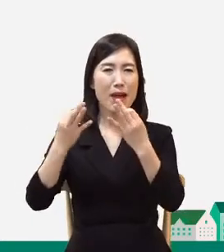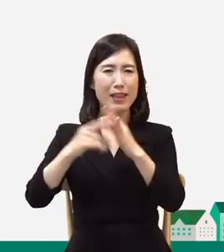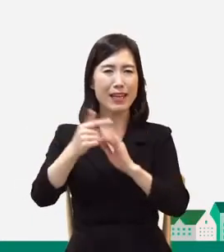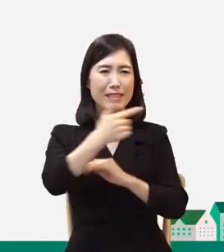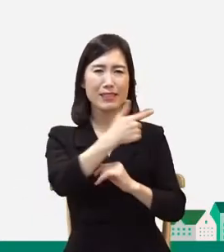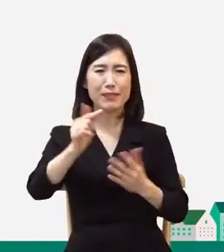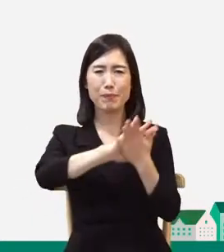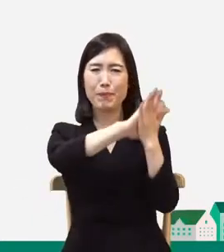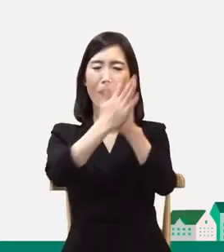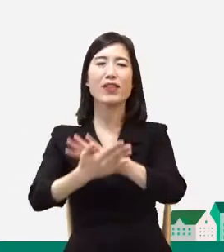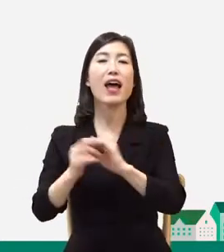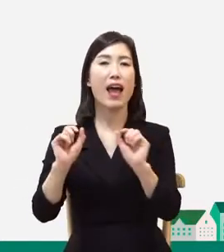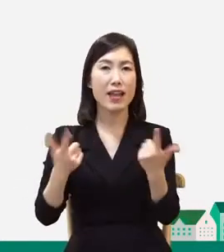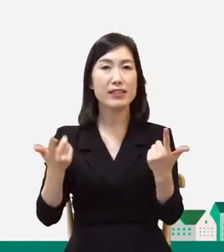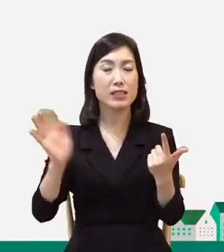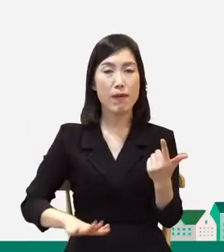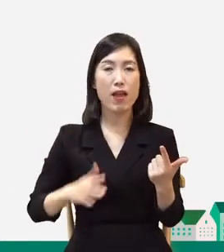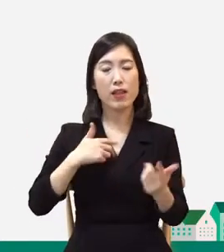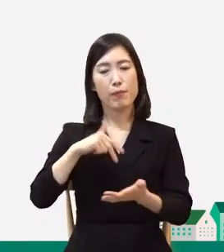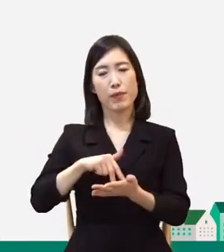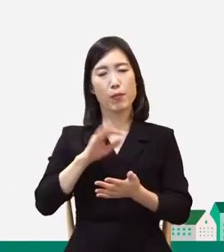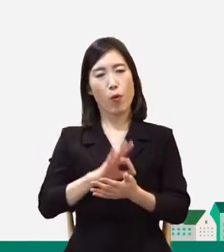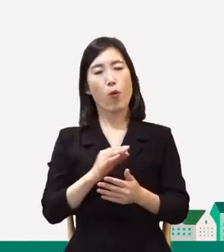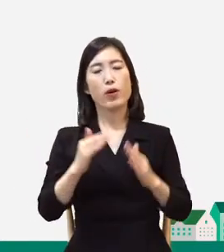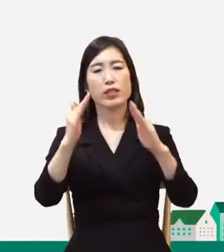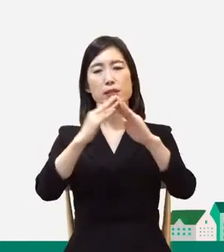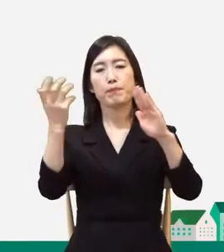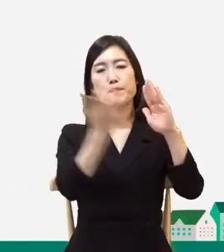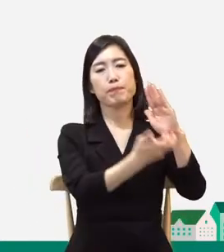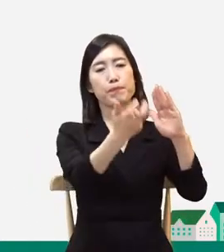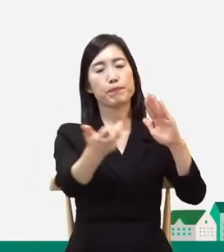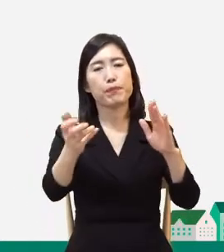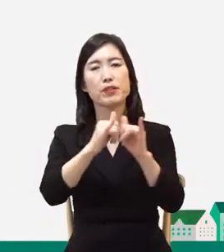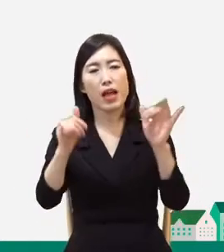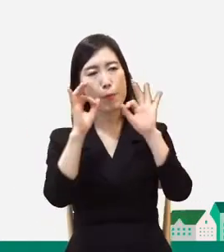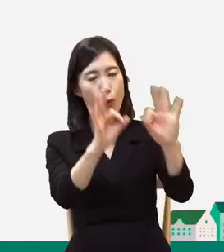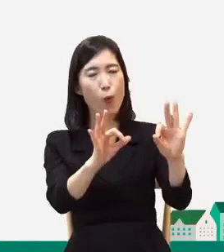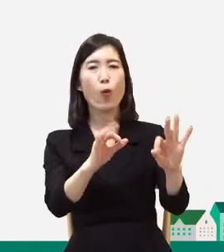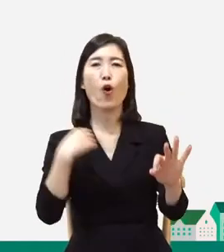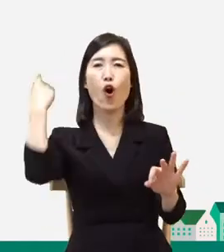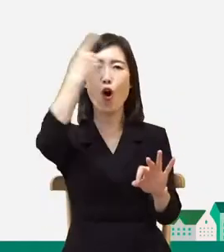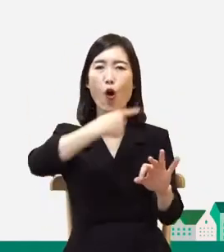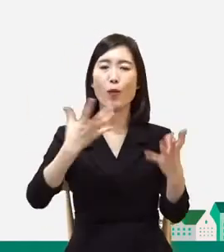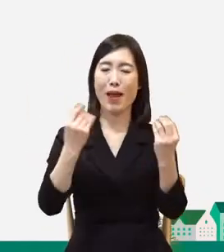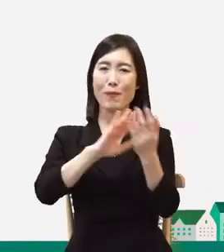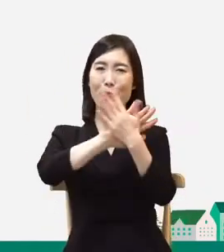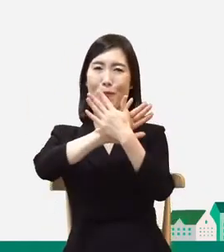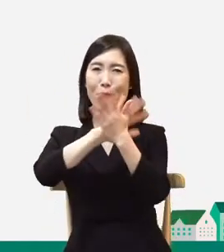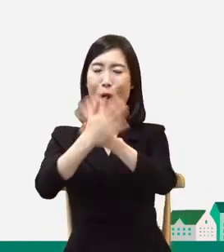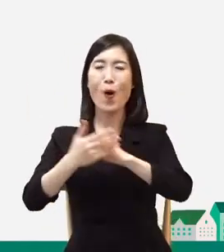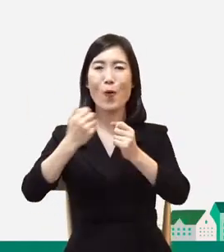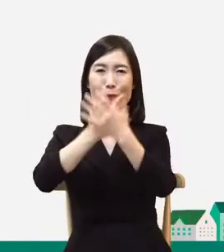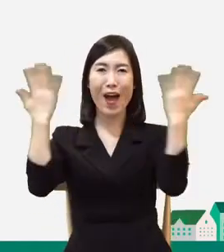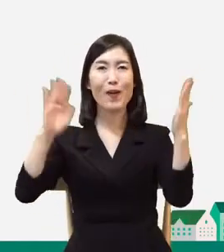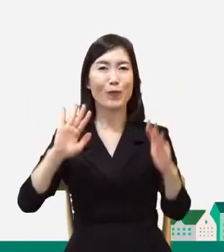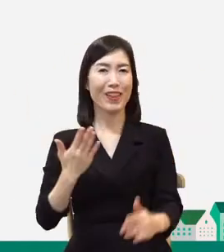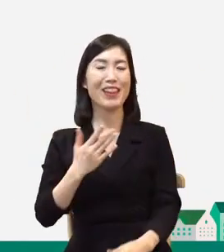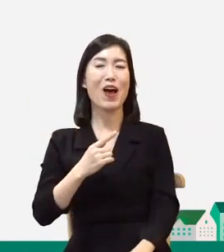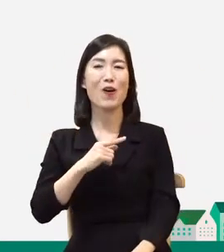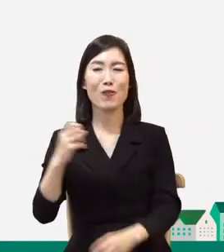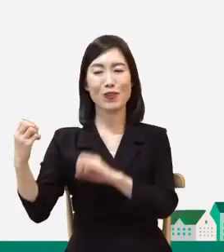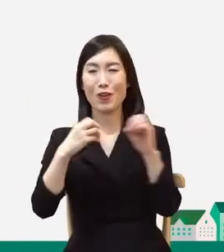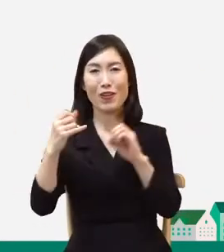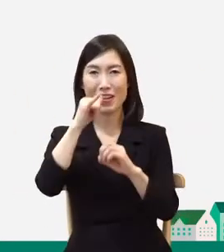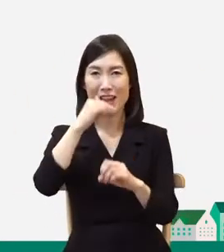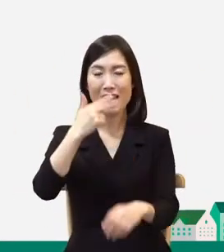아니더라도 저희들끼리는 입주민들을 보면서 안색이 달라졌다, 때깔이 좋아졌다 이런 말들을 하거든요. 사람과